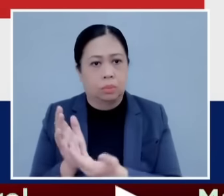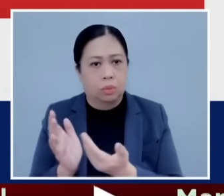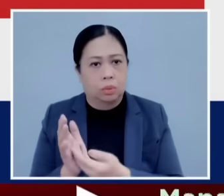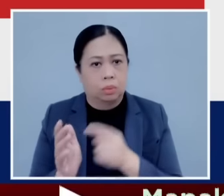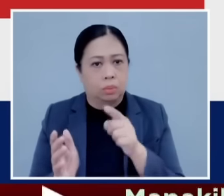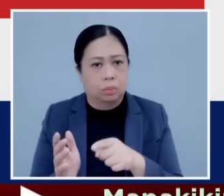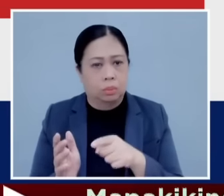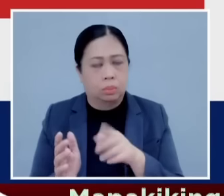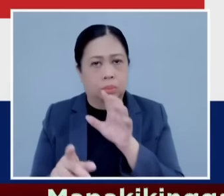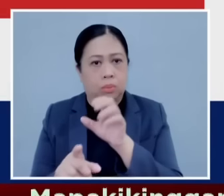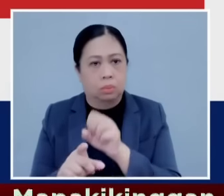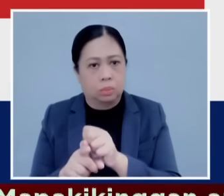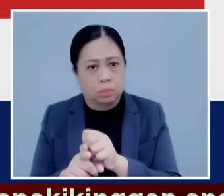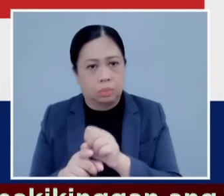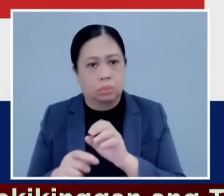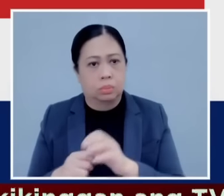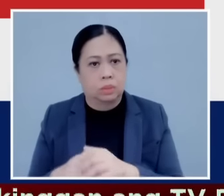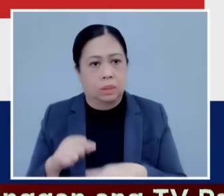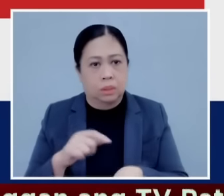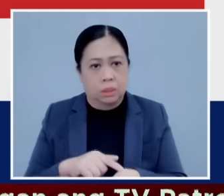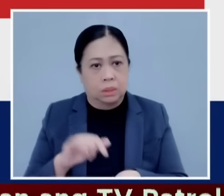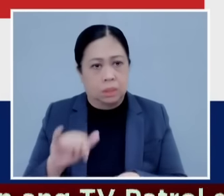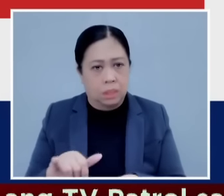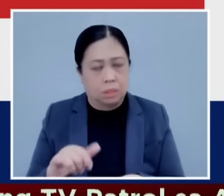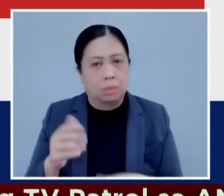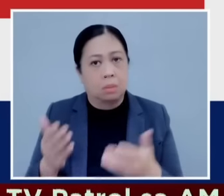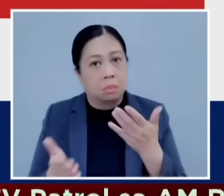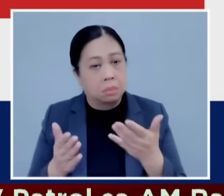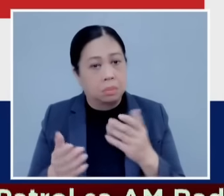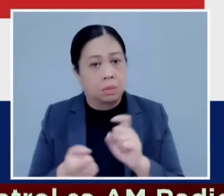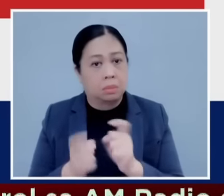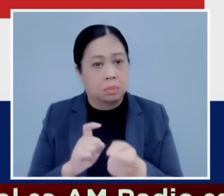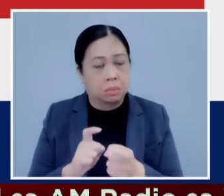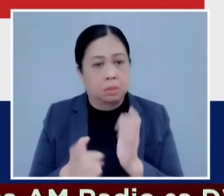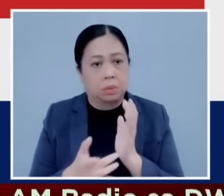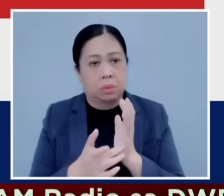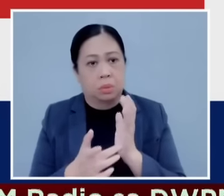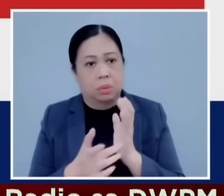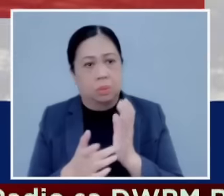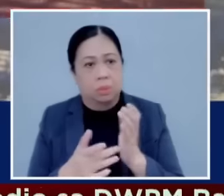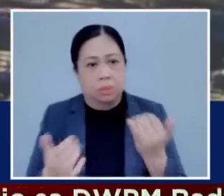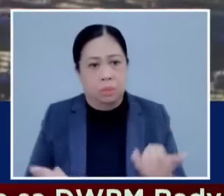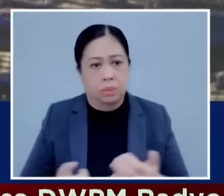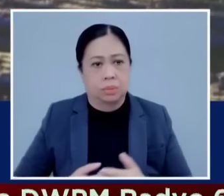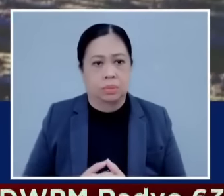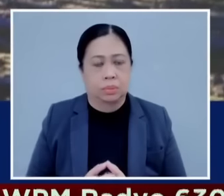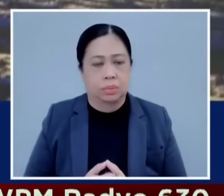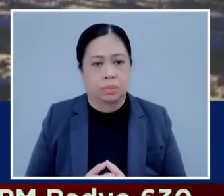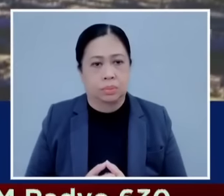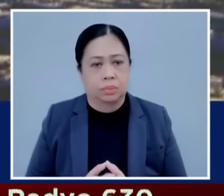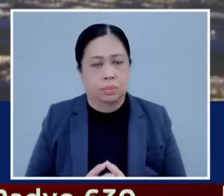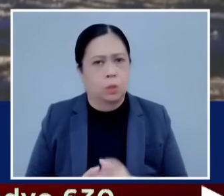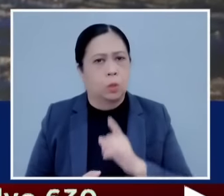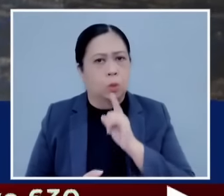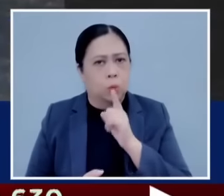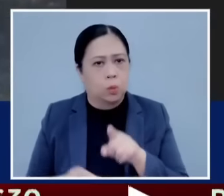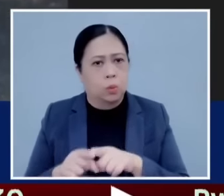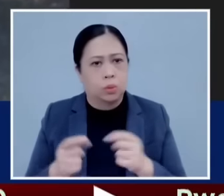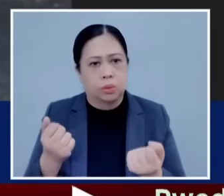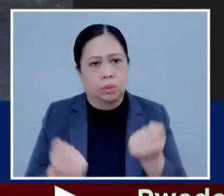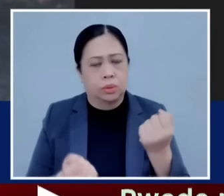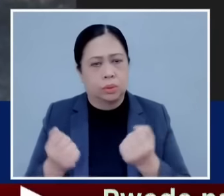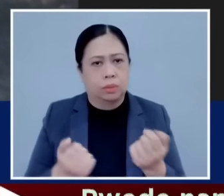is kuha sa oras na yan. It may be altered sa technology natin ngayon. Sigurado din ang driver ng